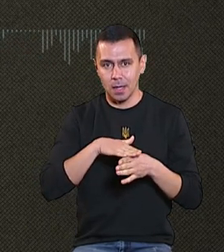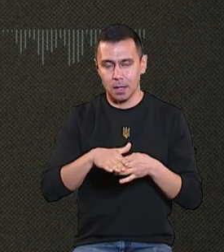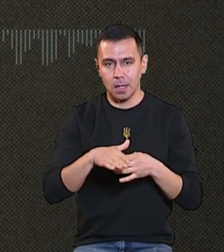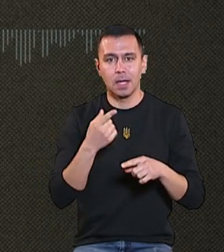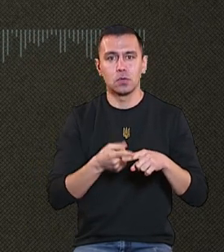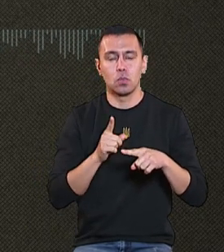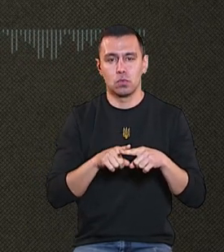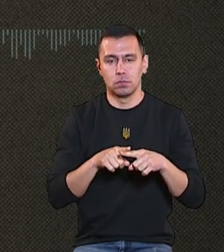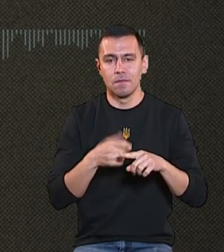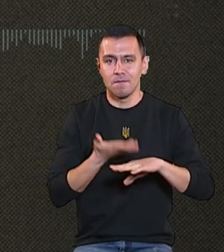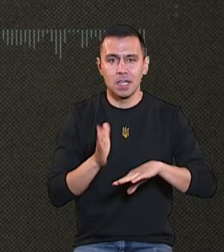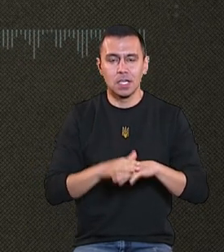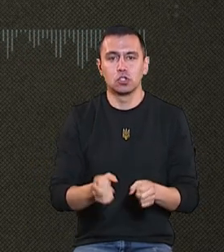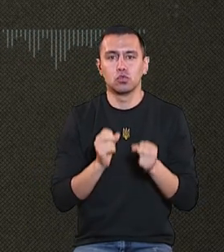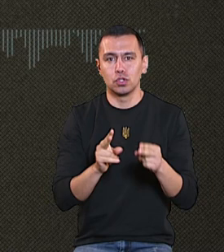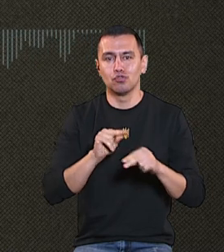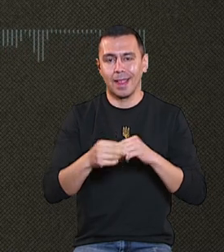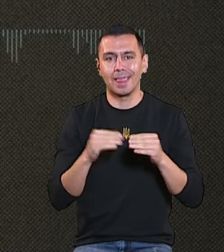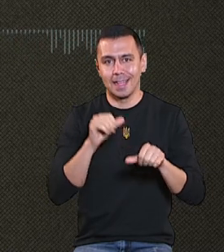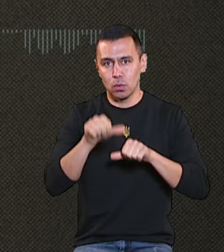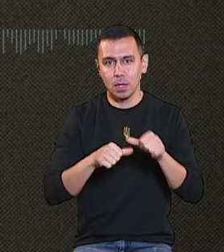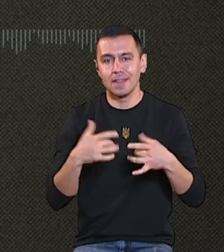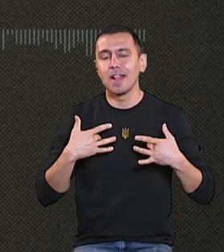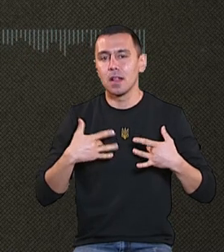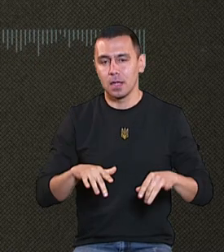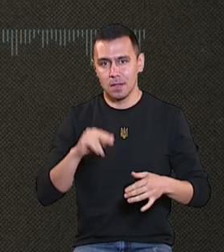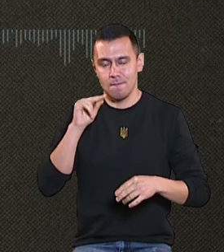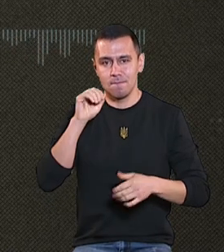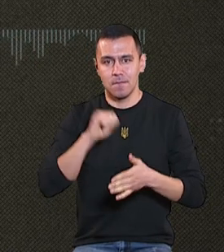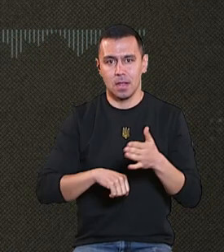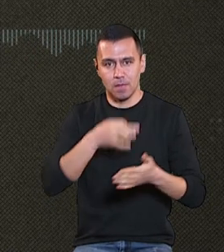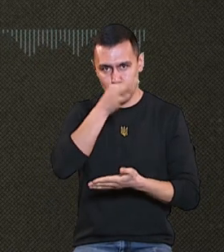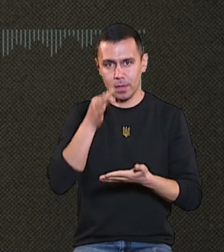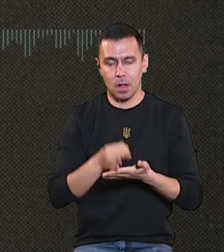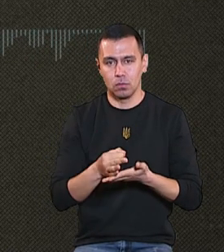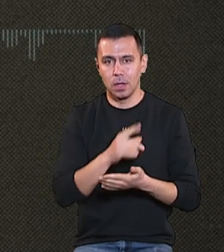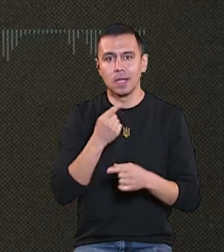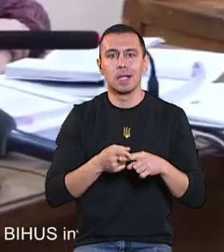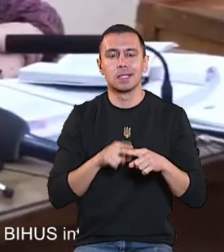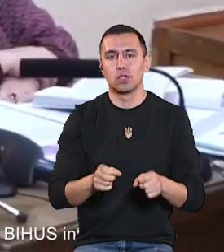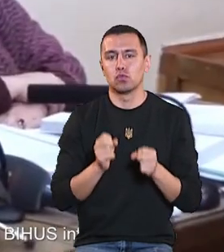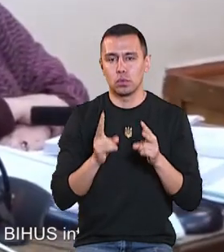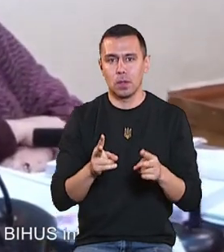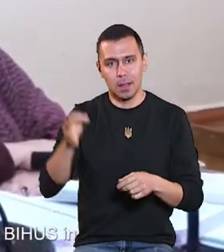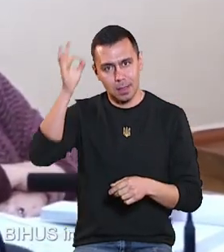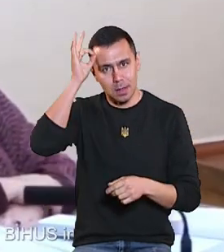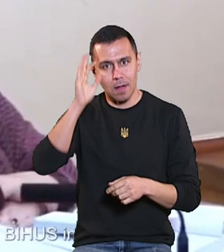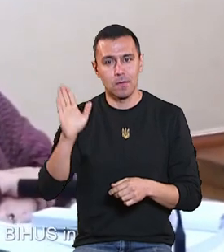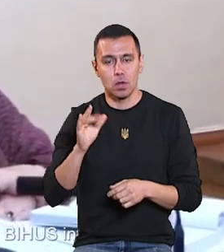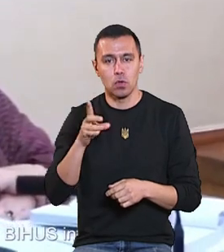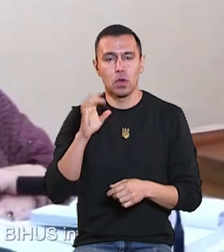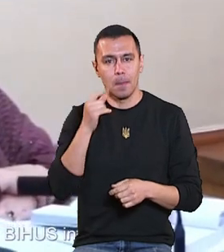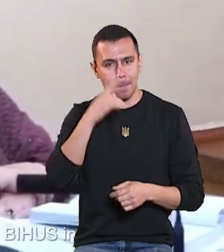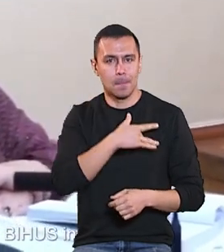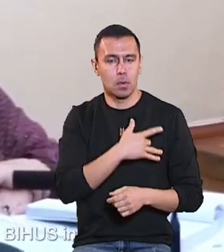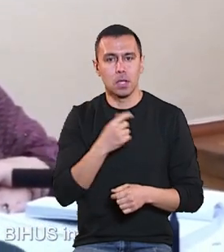даному випадку тяжкий злочин, через 10 років звільняється від відповідальності за цей злочин. Нагадаю, Віктора Крайтора